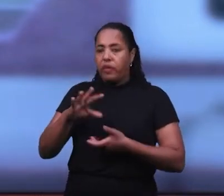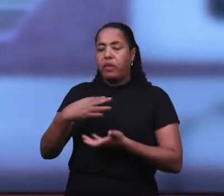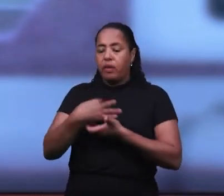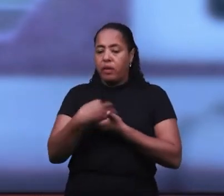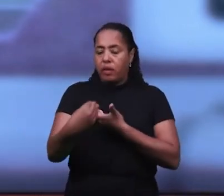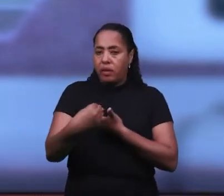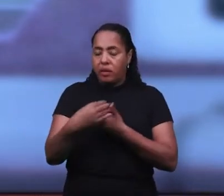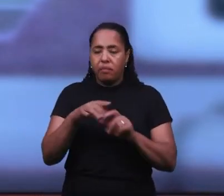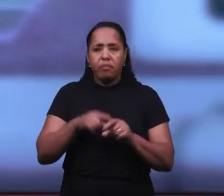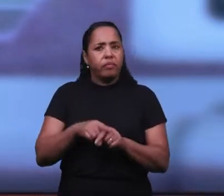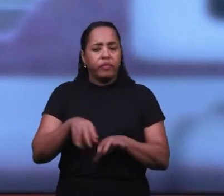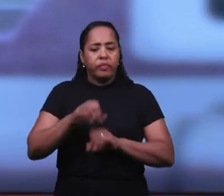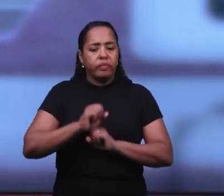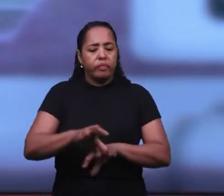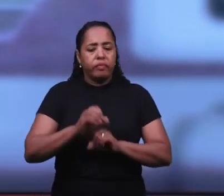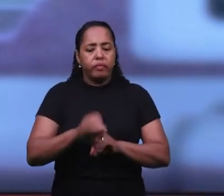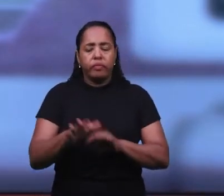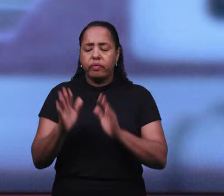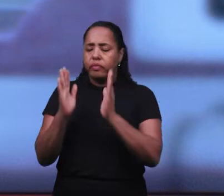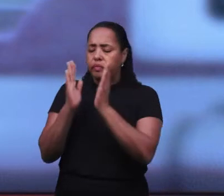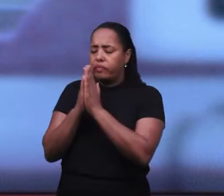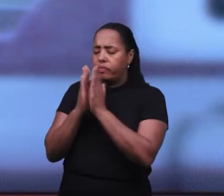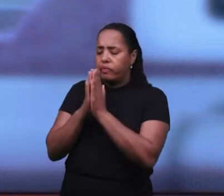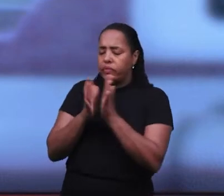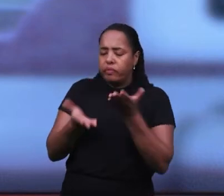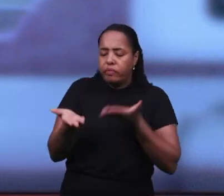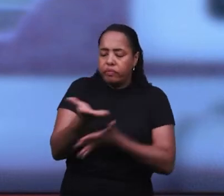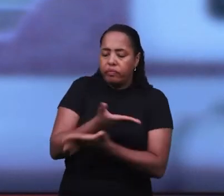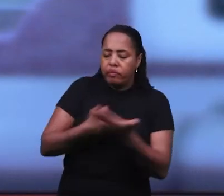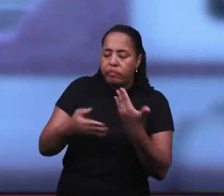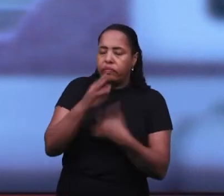et nos exemples. Nous